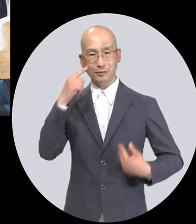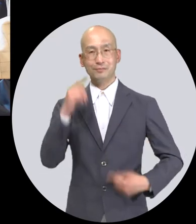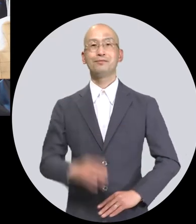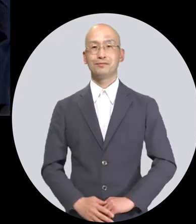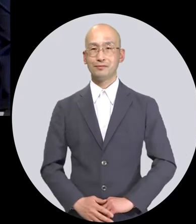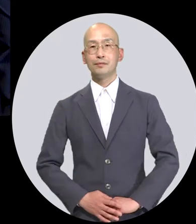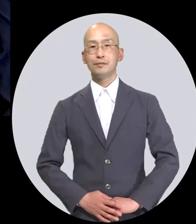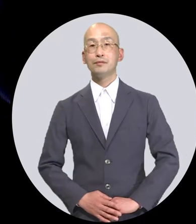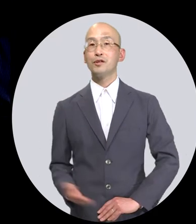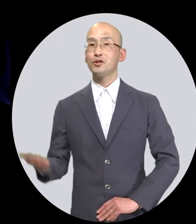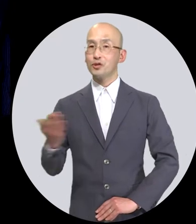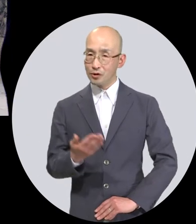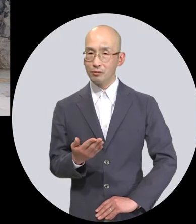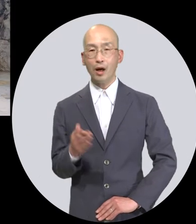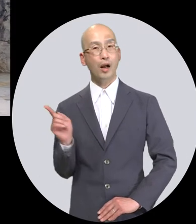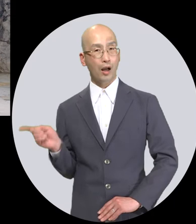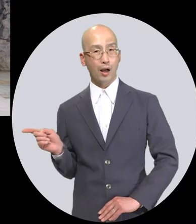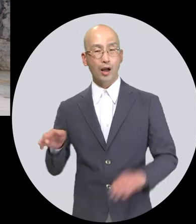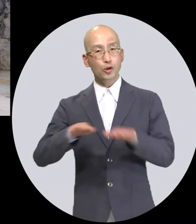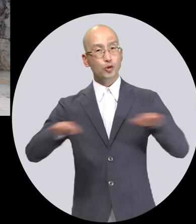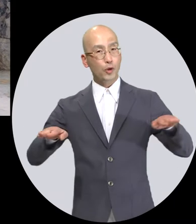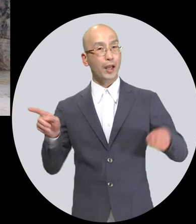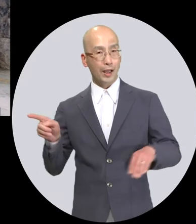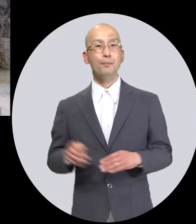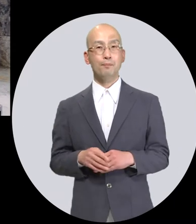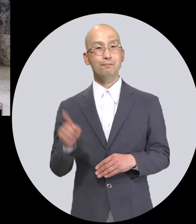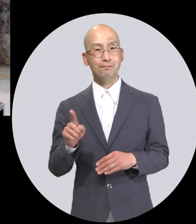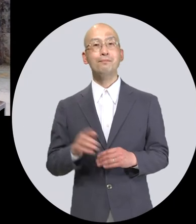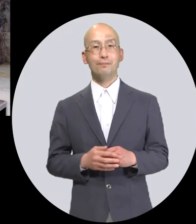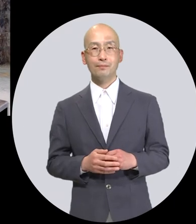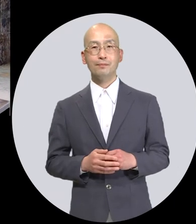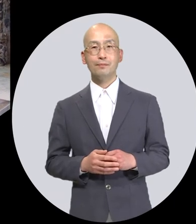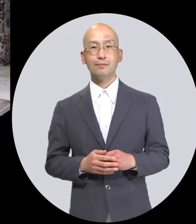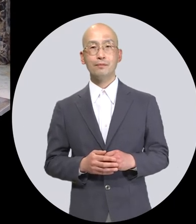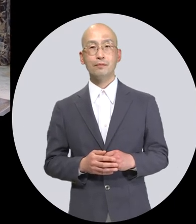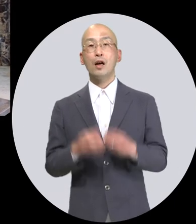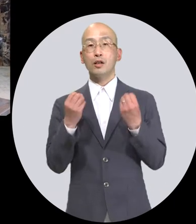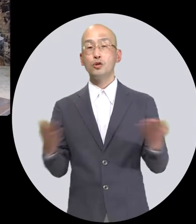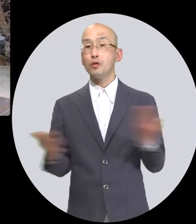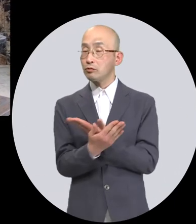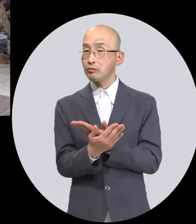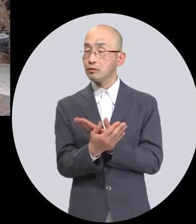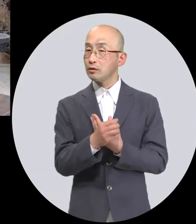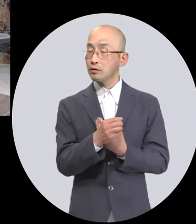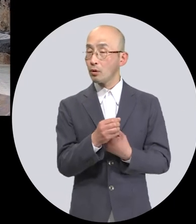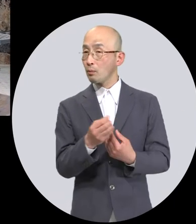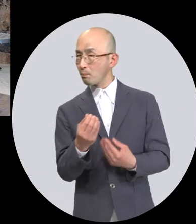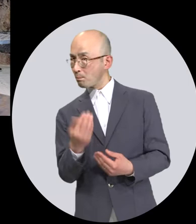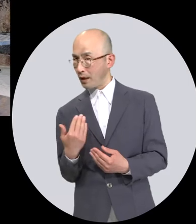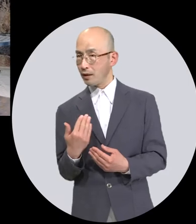。 次はこの机ですが、この机は、リニューアルオープンする直前